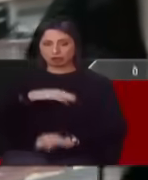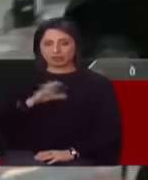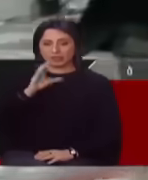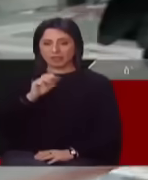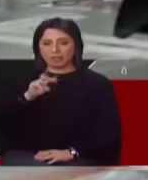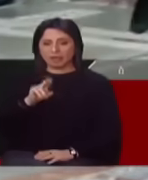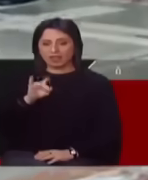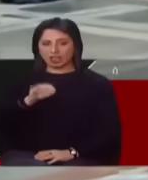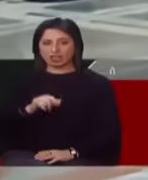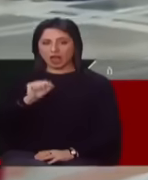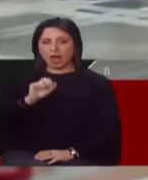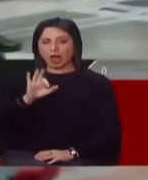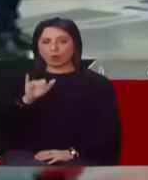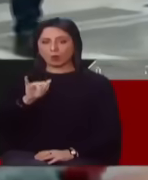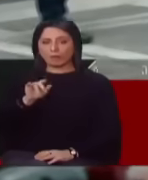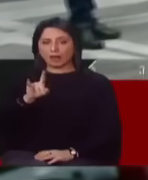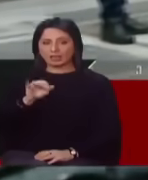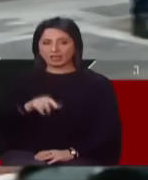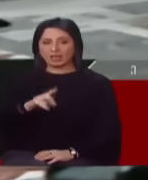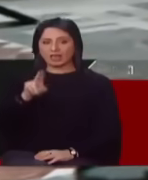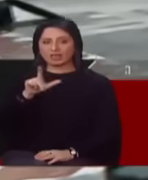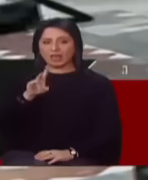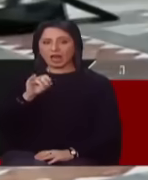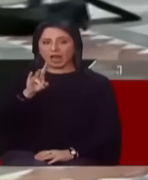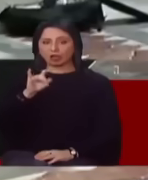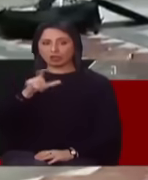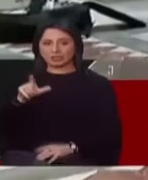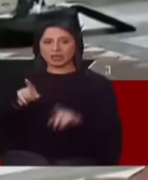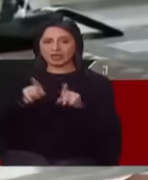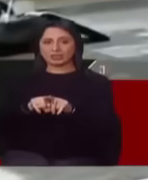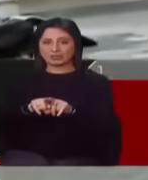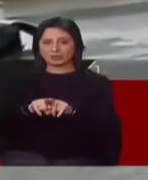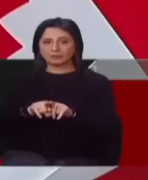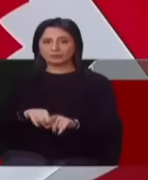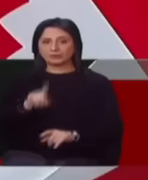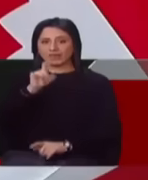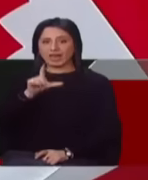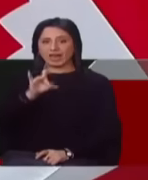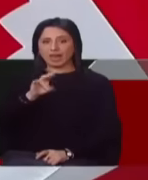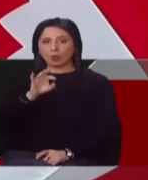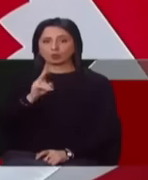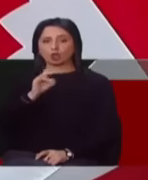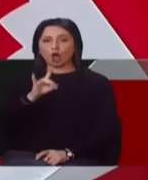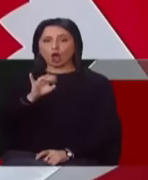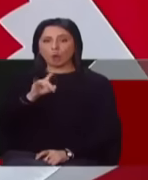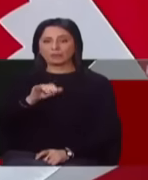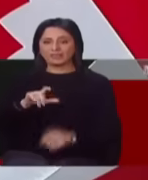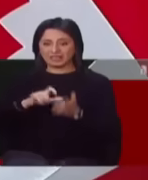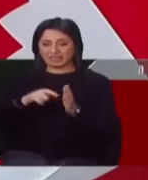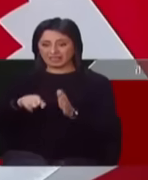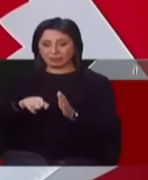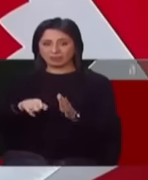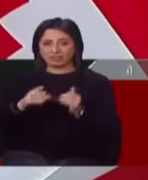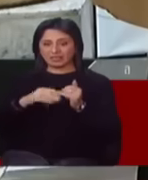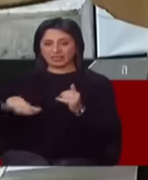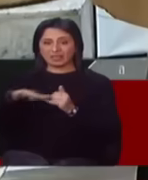სალომე სამადაშვილი, თეონა აქუბარდია, ხატია დეკანოიძე და ასევე ეკა ხერხეულიძე, კომიტეტის დარბასთან